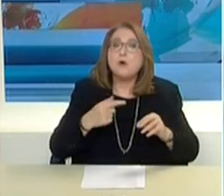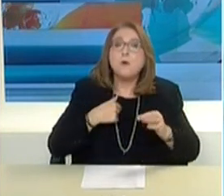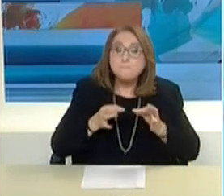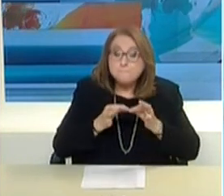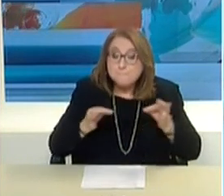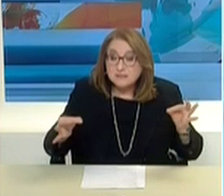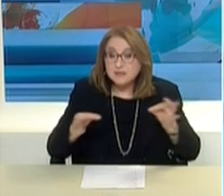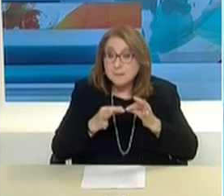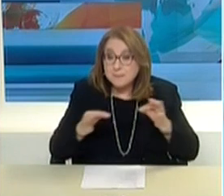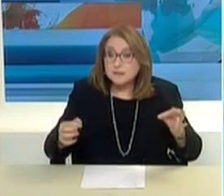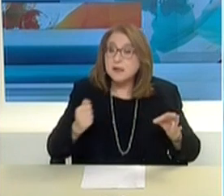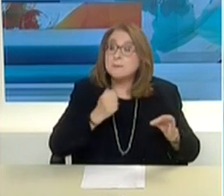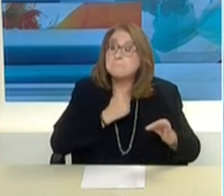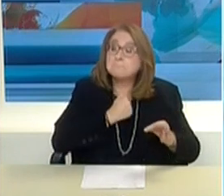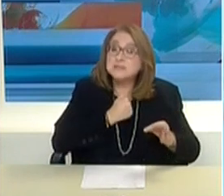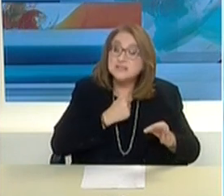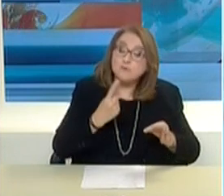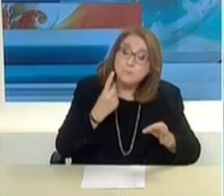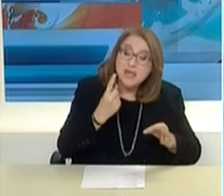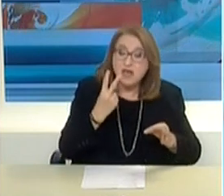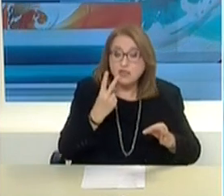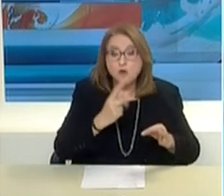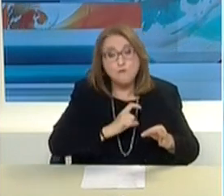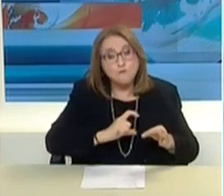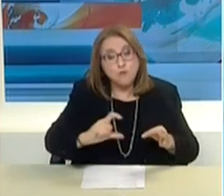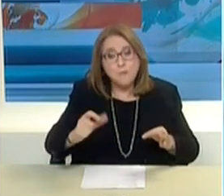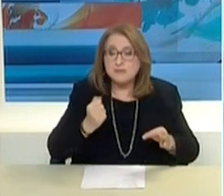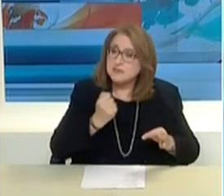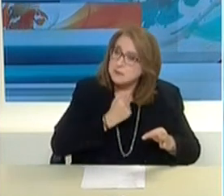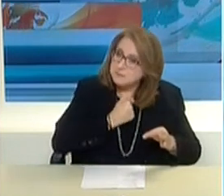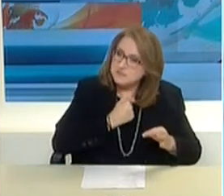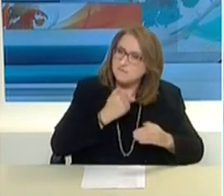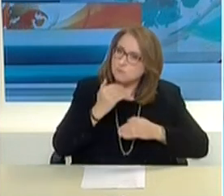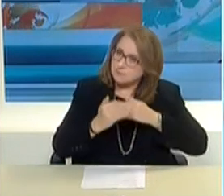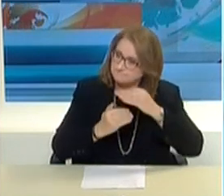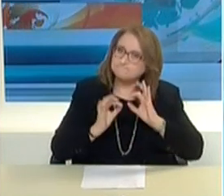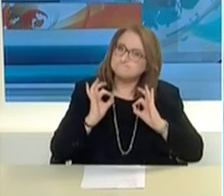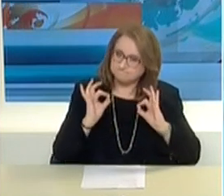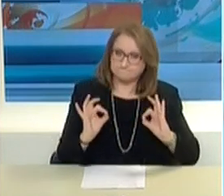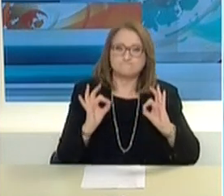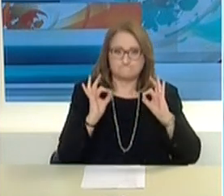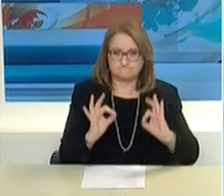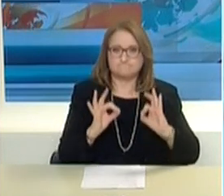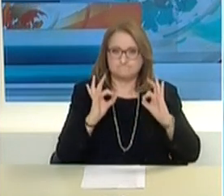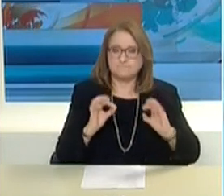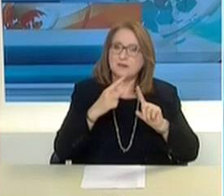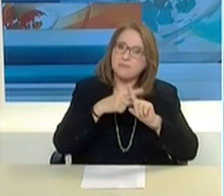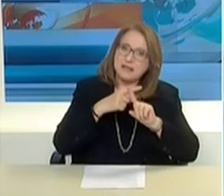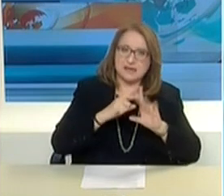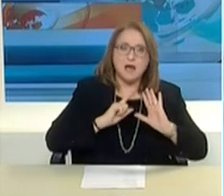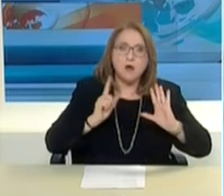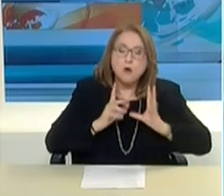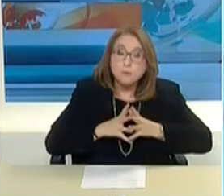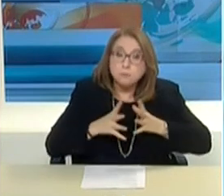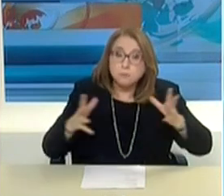πάρει, τα οποία θα αποδώσουν, όπως σας είπα, μετά από 1 με 2 εβδομάδες, έχουμε κάνει αυτές τις εκτιμήσεις και είμαστε εντός των εκτιμήσεων. Άρα θέλω να πιστεύω, θέλω